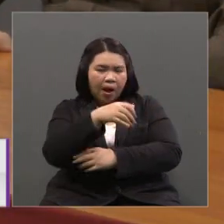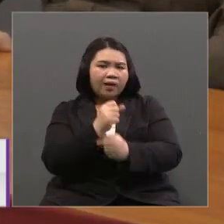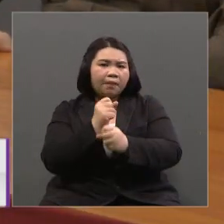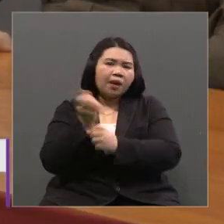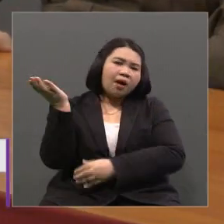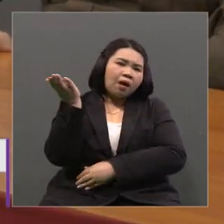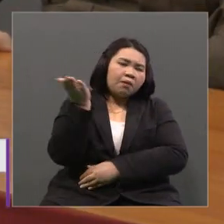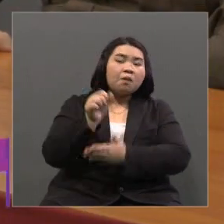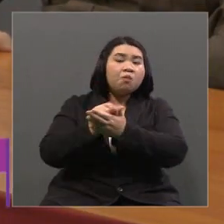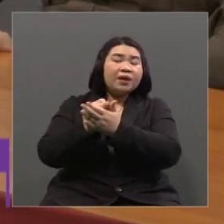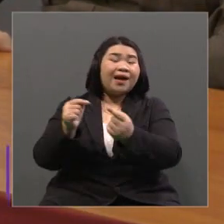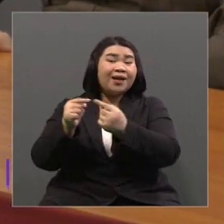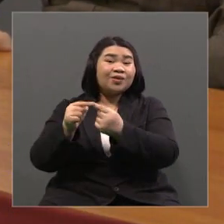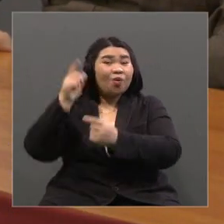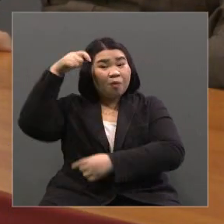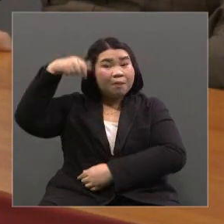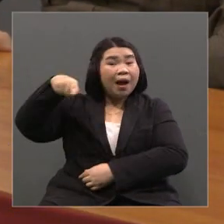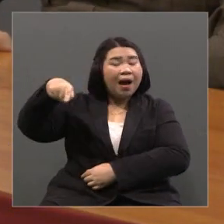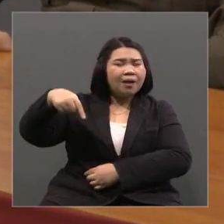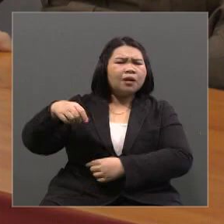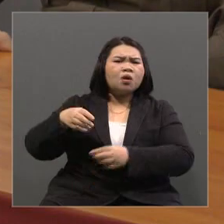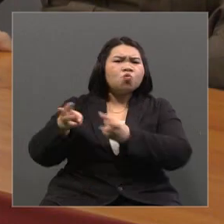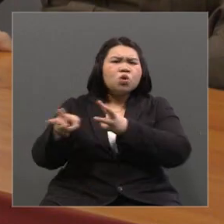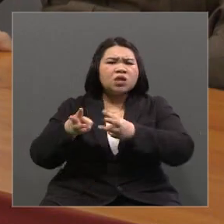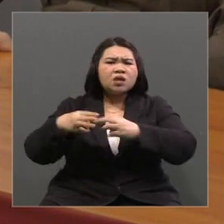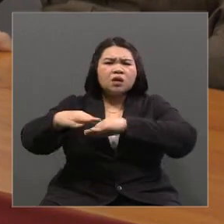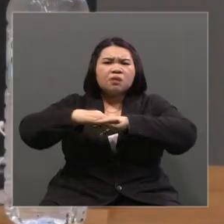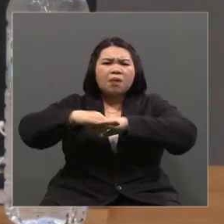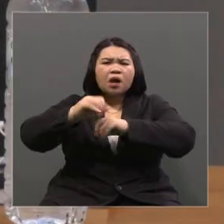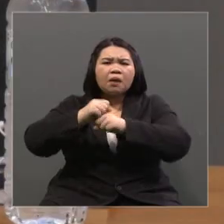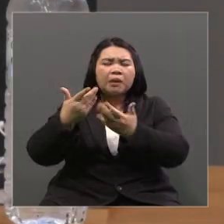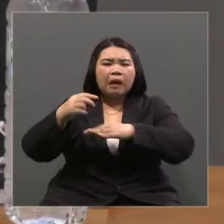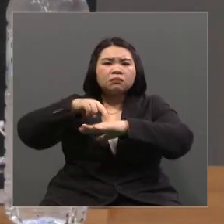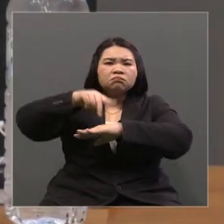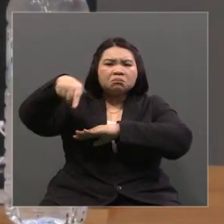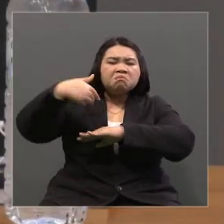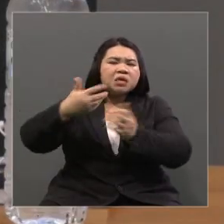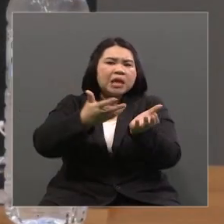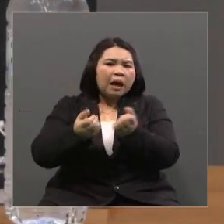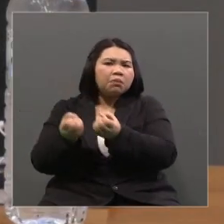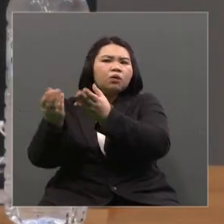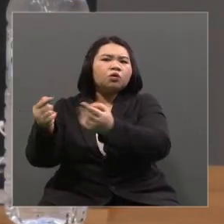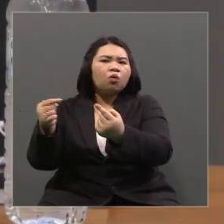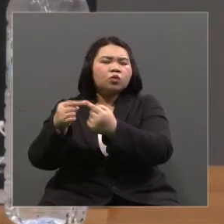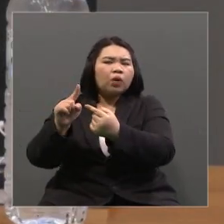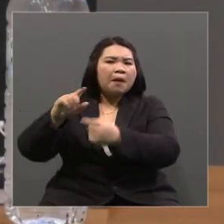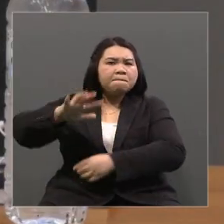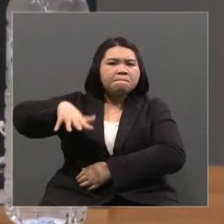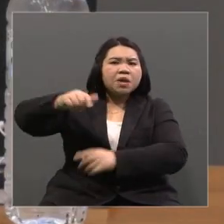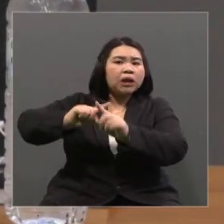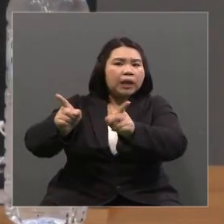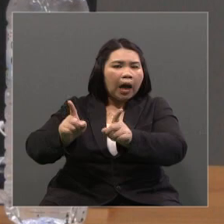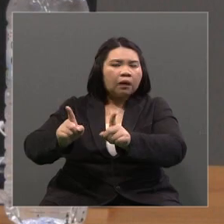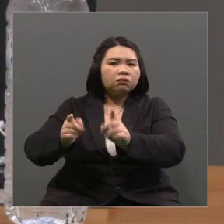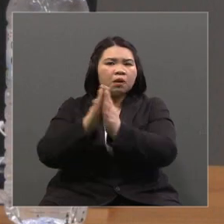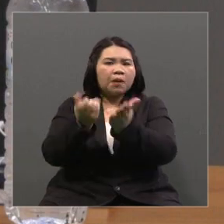ในเมืองย่างกุ้งโดยออกไปทางชายแดนแม่สายค่ะมีชาวเมียนมามารับต่อแต่ว่ากลับถูกพาไปที่เมืองป๊อกและก็ถูกยึด